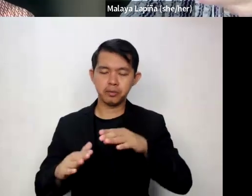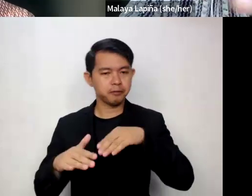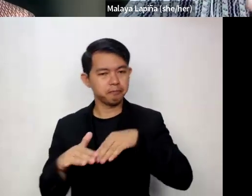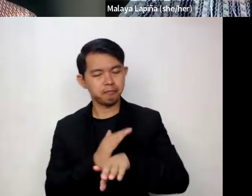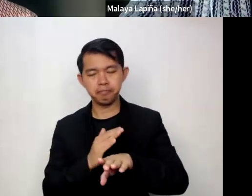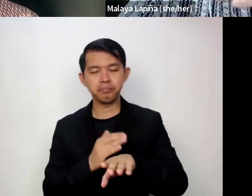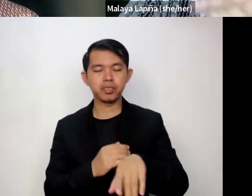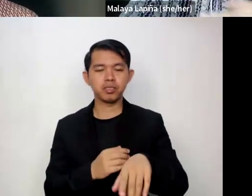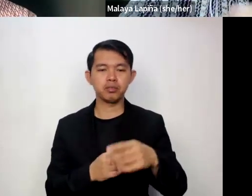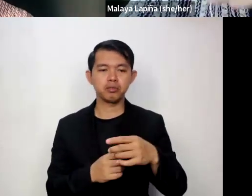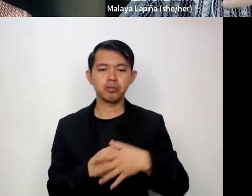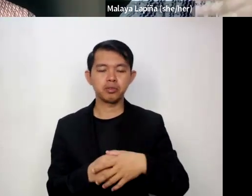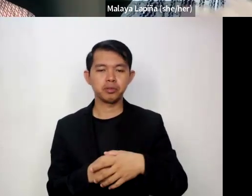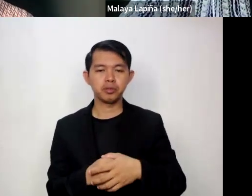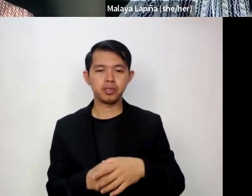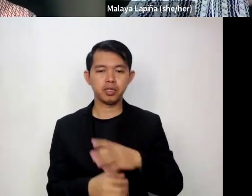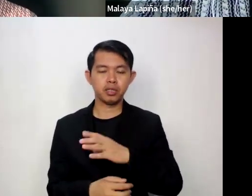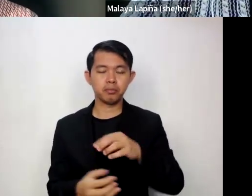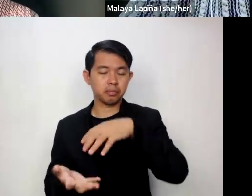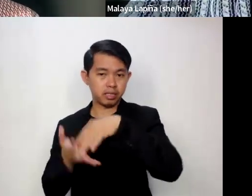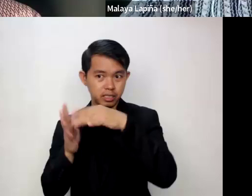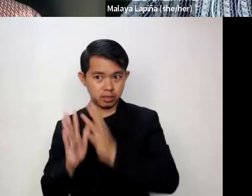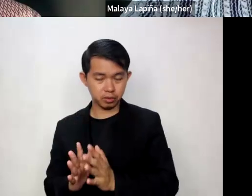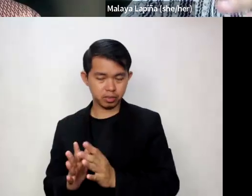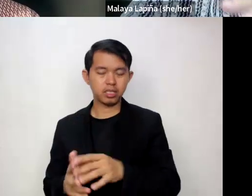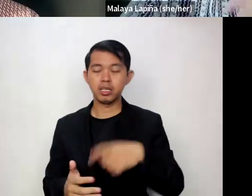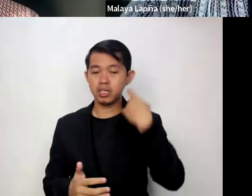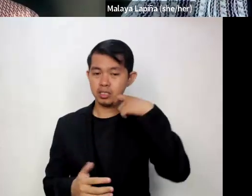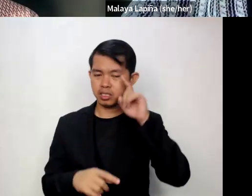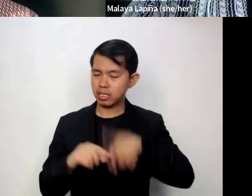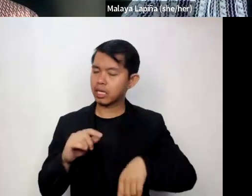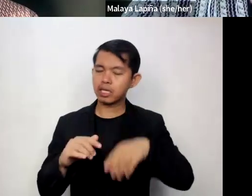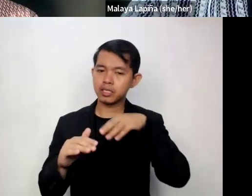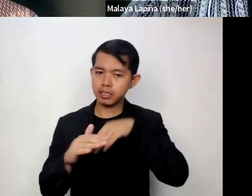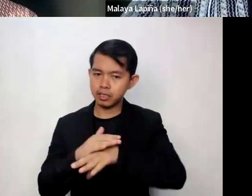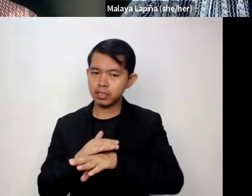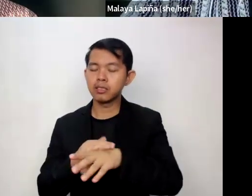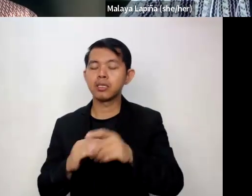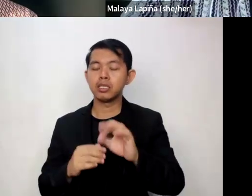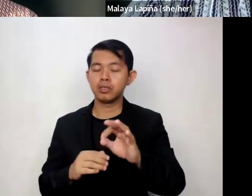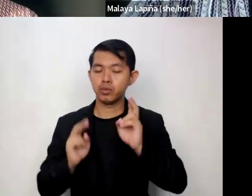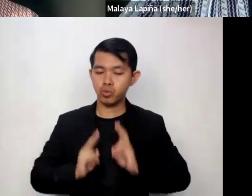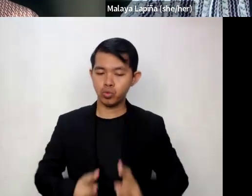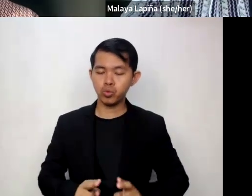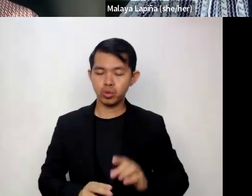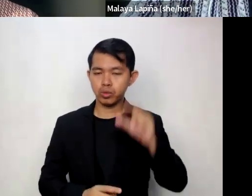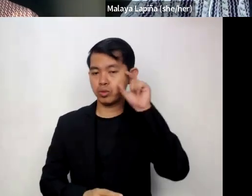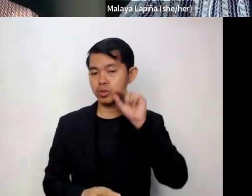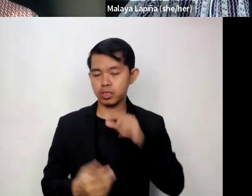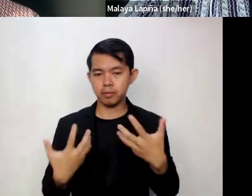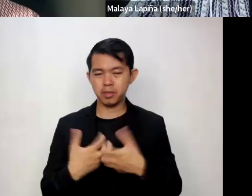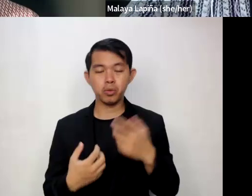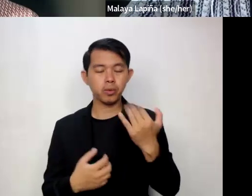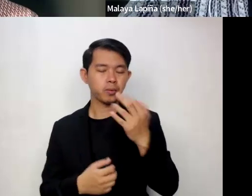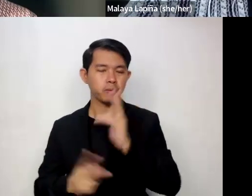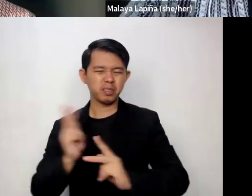pa rin mga students ng mga trans ang hindi makakapasok with their gender-affirming uniforms. No, kasi hindi nababasa ng mga tao yung